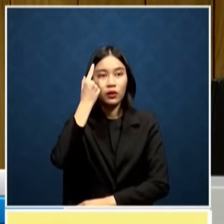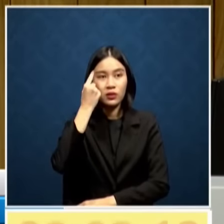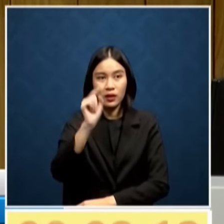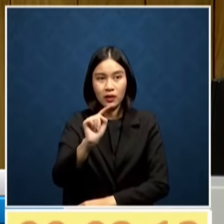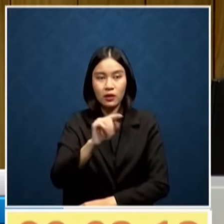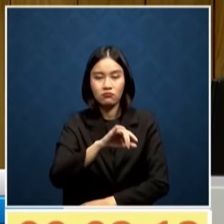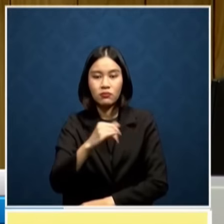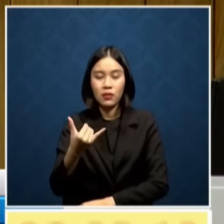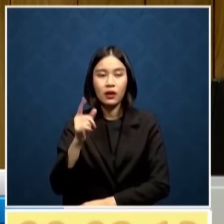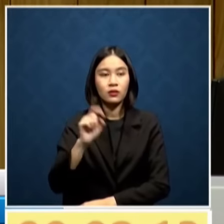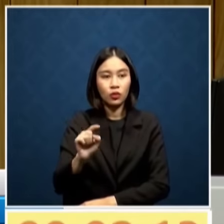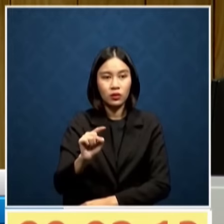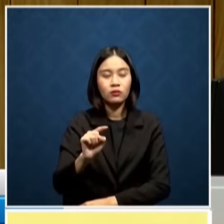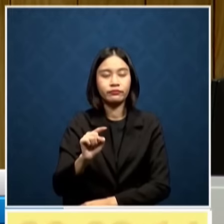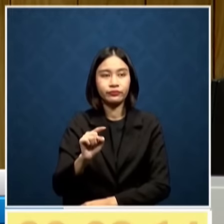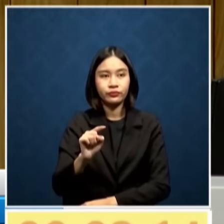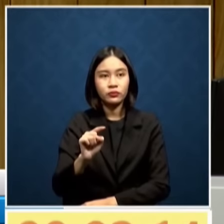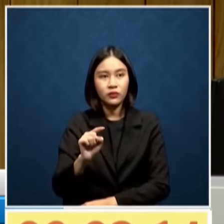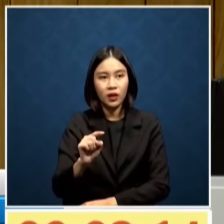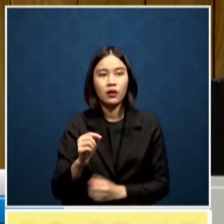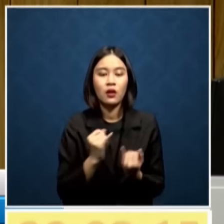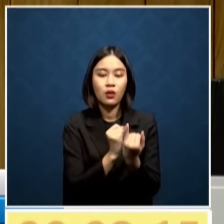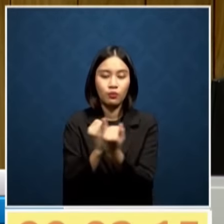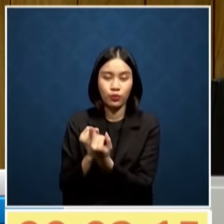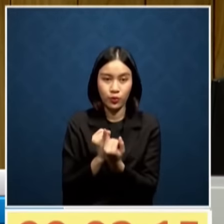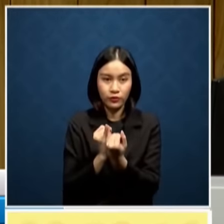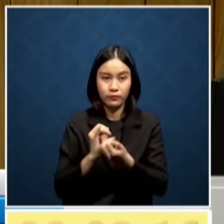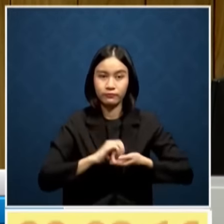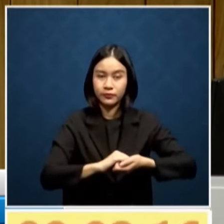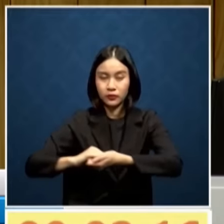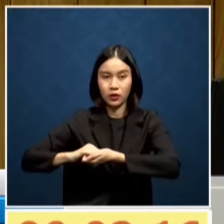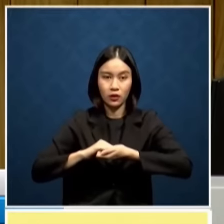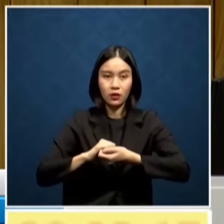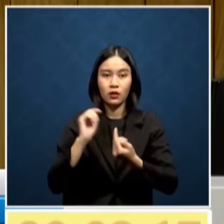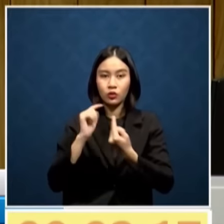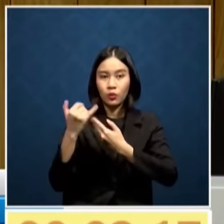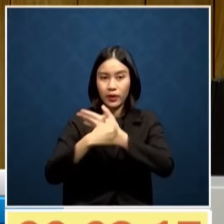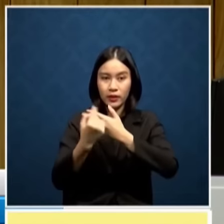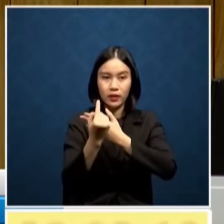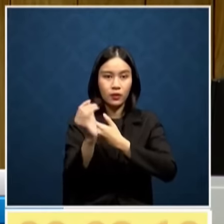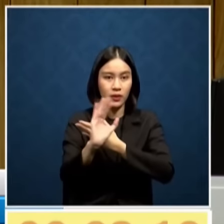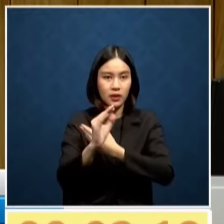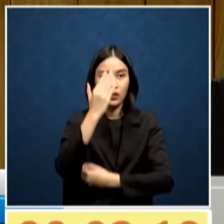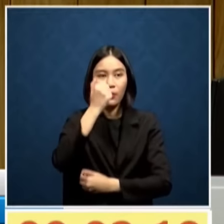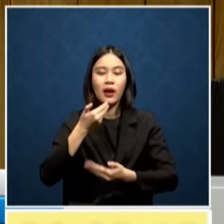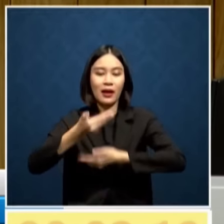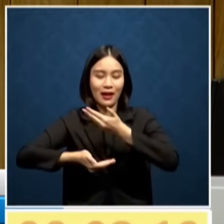ครั้งเนี่ยเราต้องเหมือนกับผูกความสัมพันธ์เข้าไว้ไม่ใช่เฉพาะการต่างประเทศครับเพราะการค้าครับเพราะ